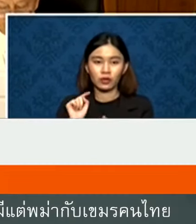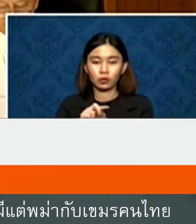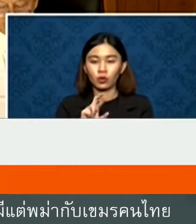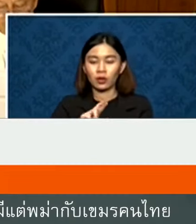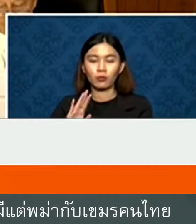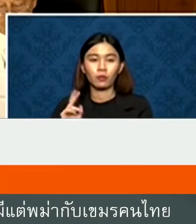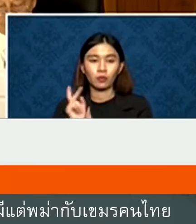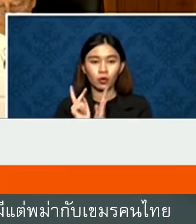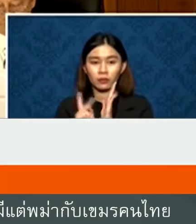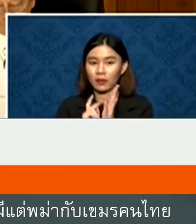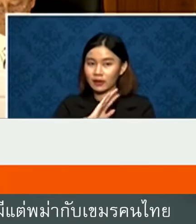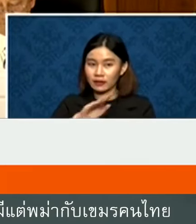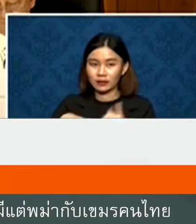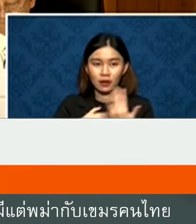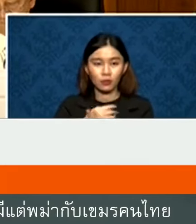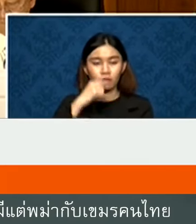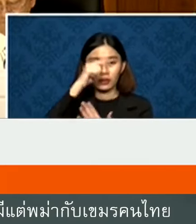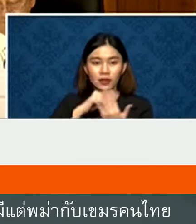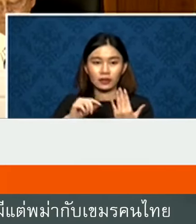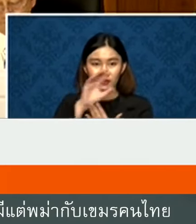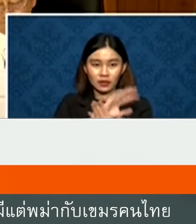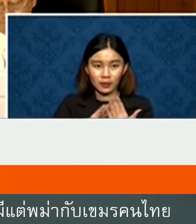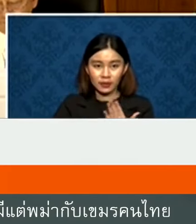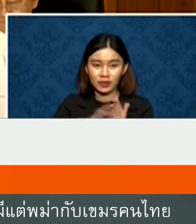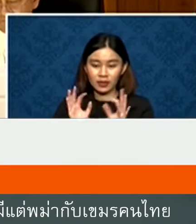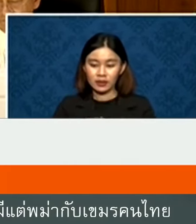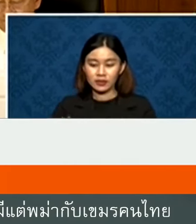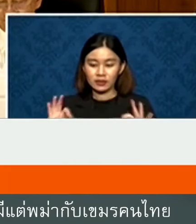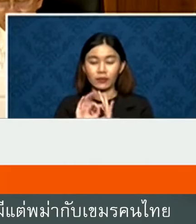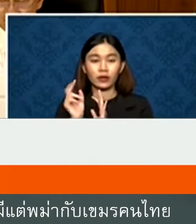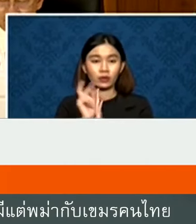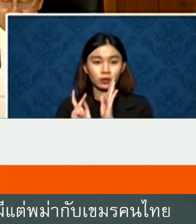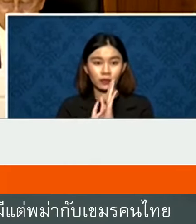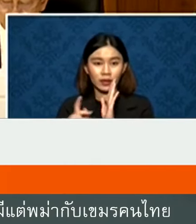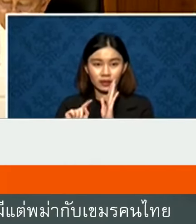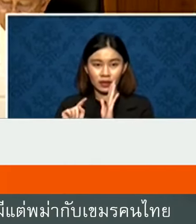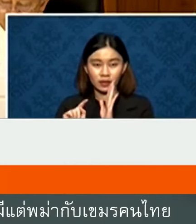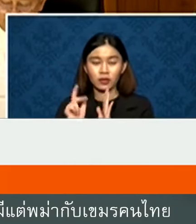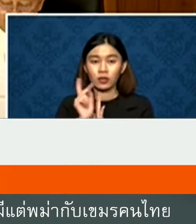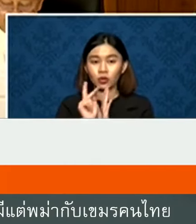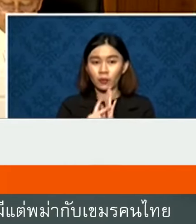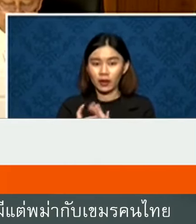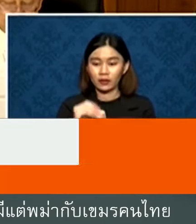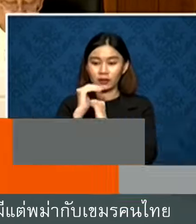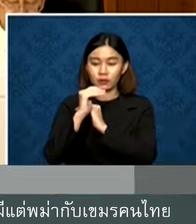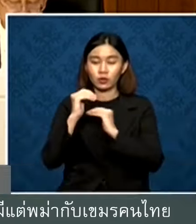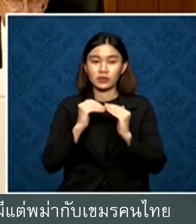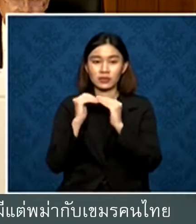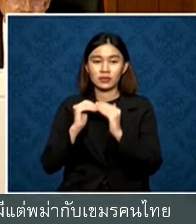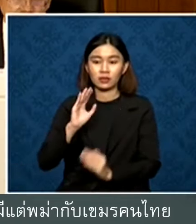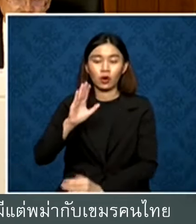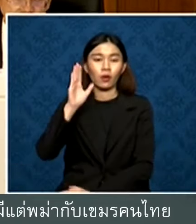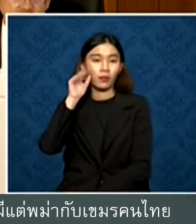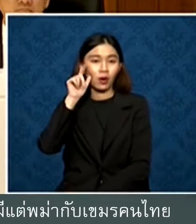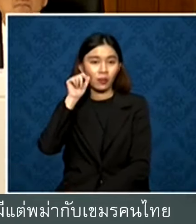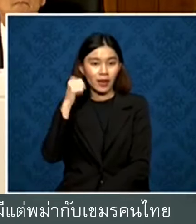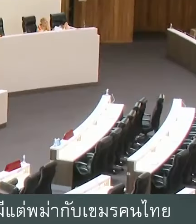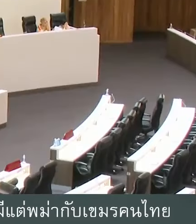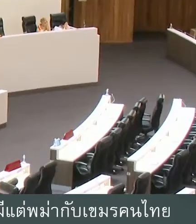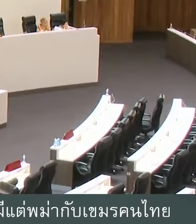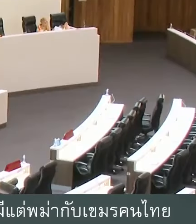กับระบบกฎหมายทั้งหมดของประเทศโดยเฉพาะกฎหมายที่ให้กำหนดสิทธิ์ของบิดา